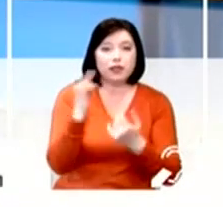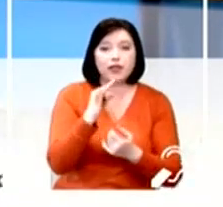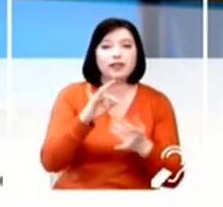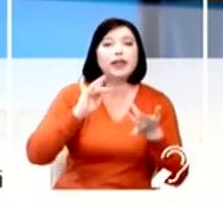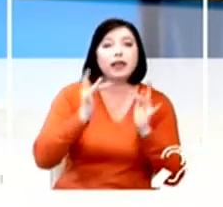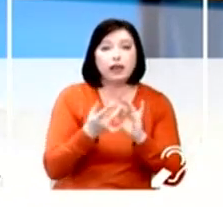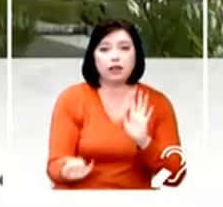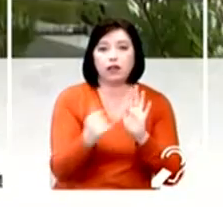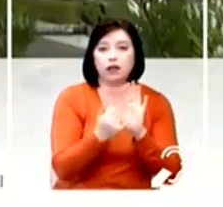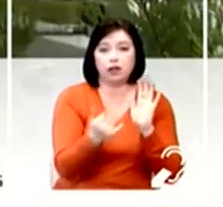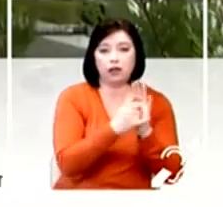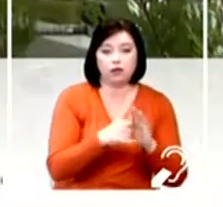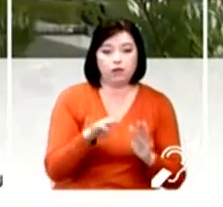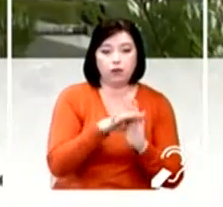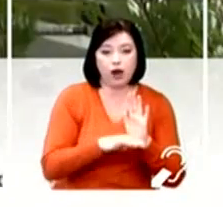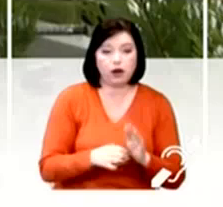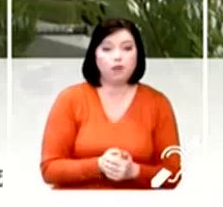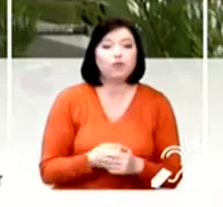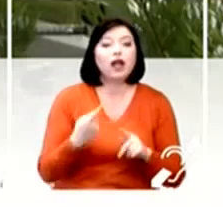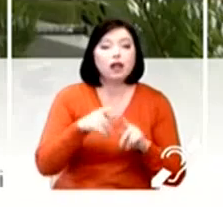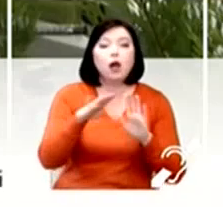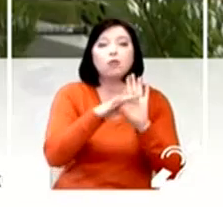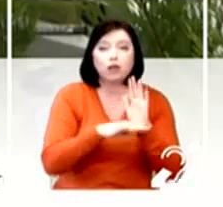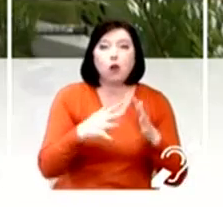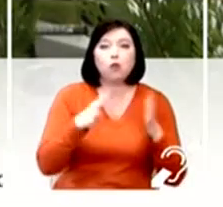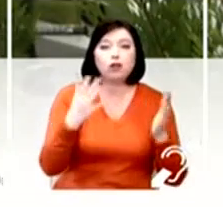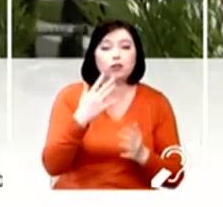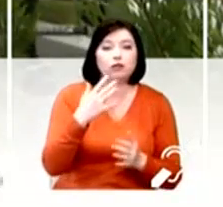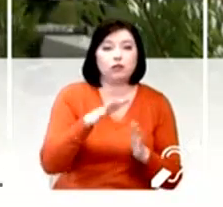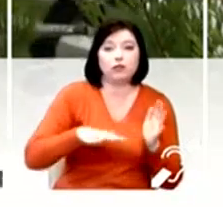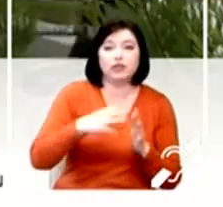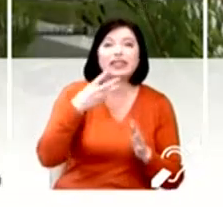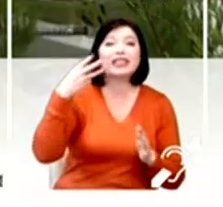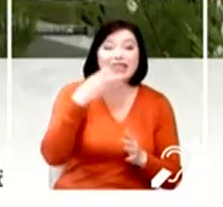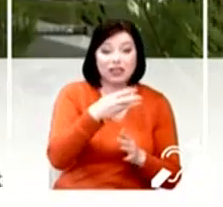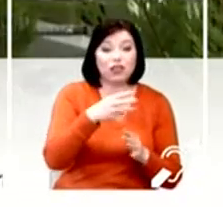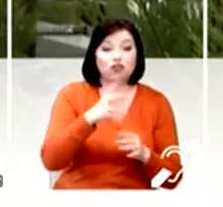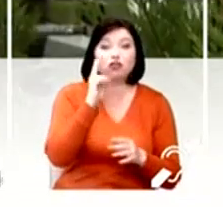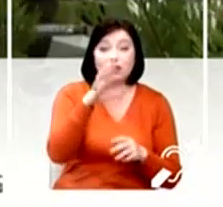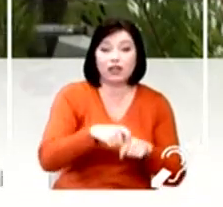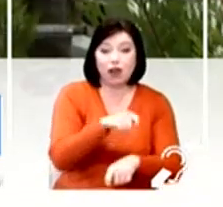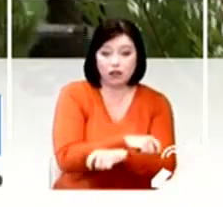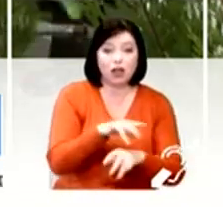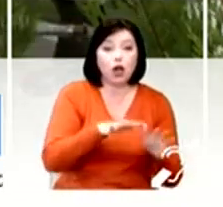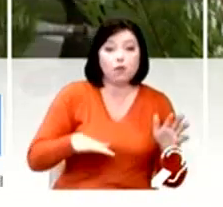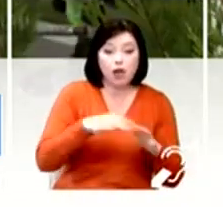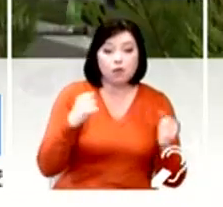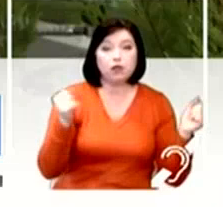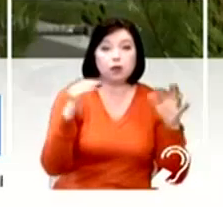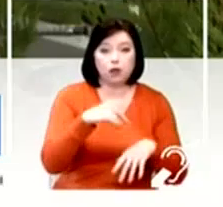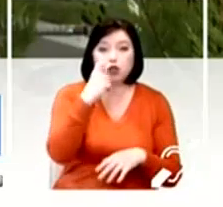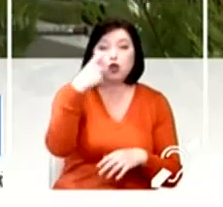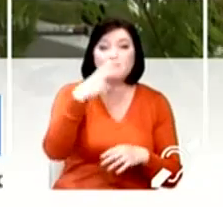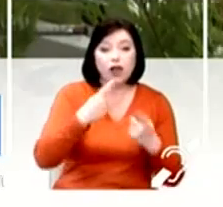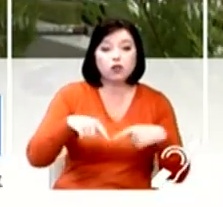digitalizării. Pe o platformă de peste 3.000 de metri pătrați am adunat circa 120